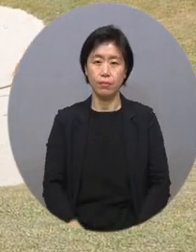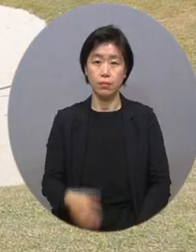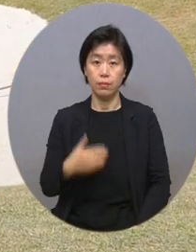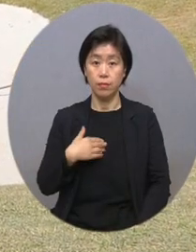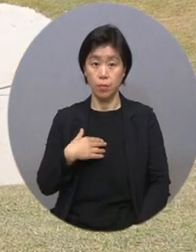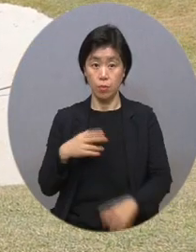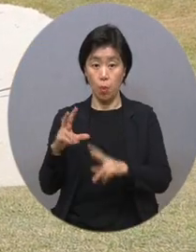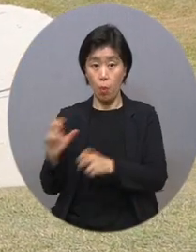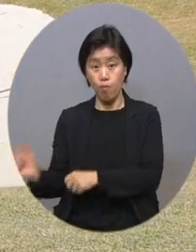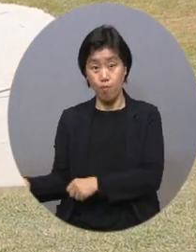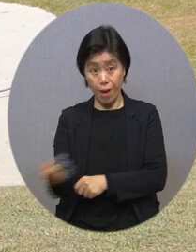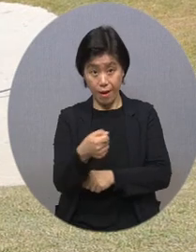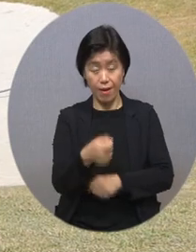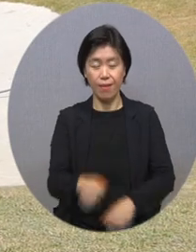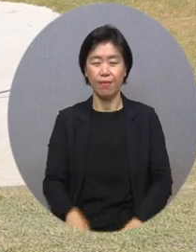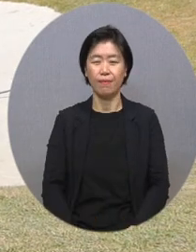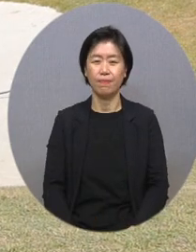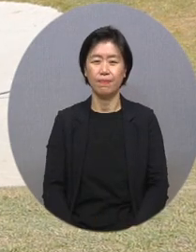네.